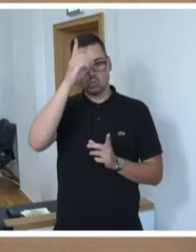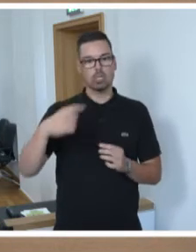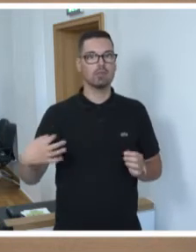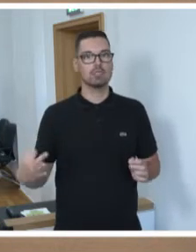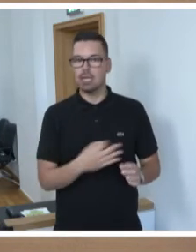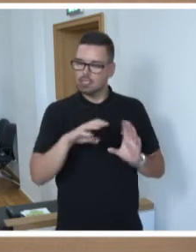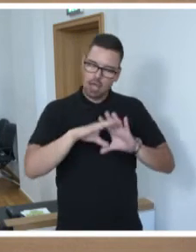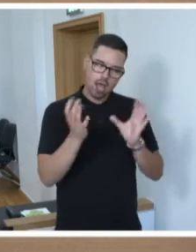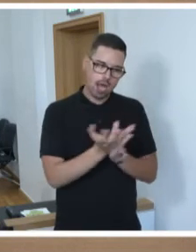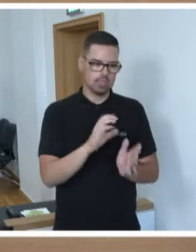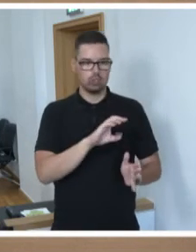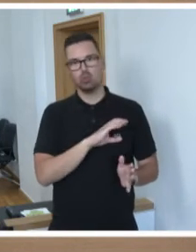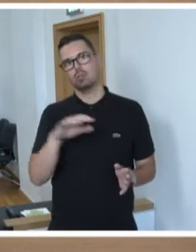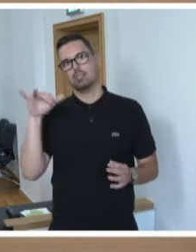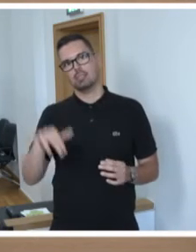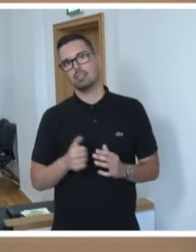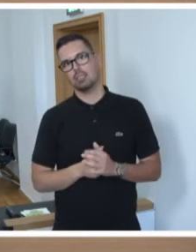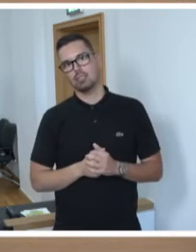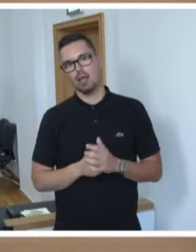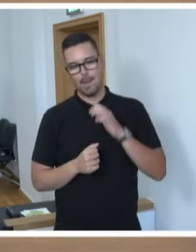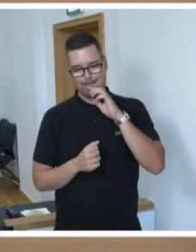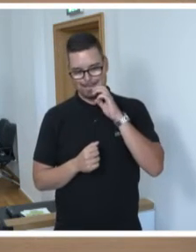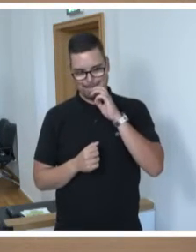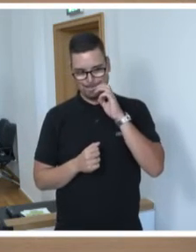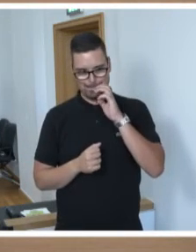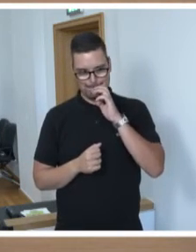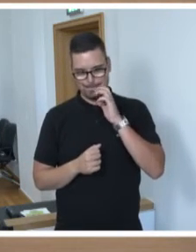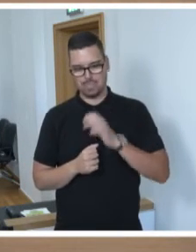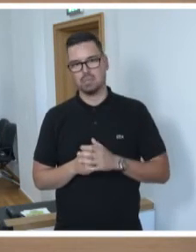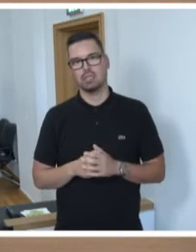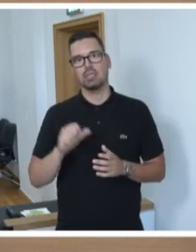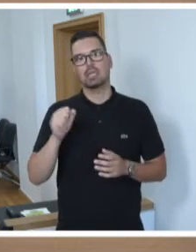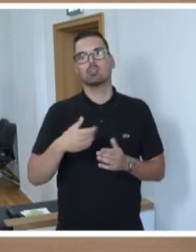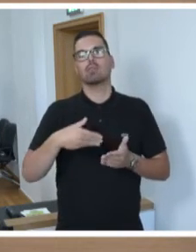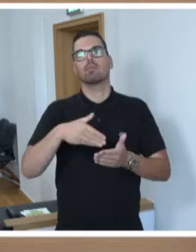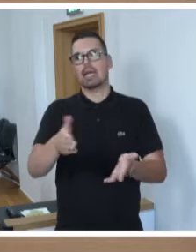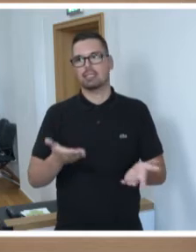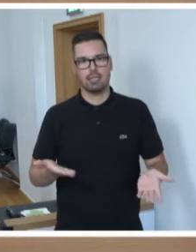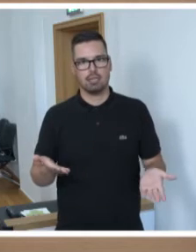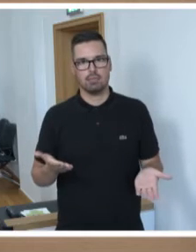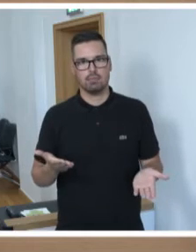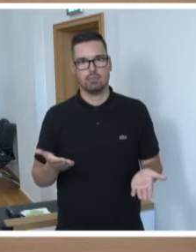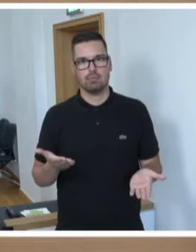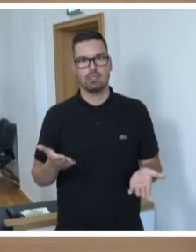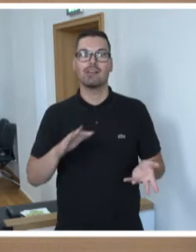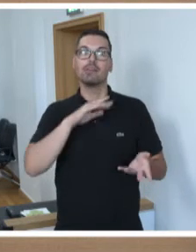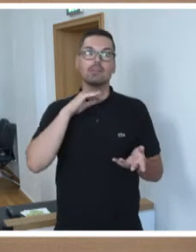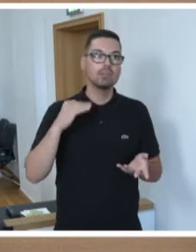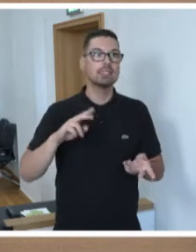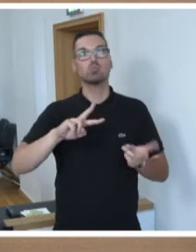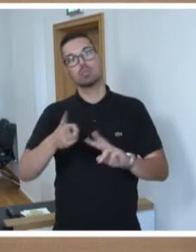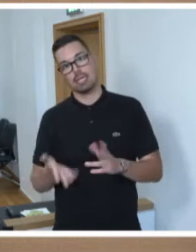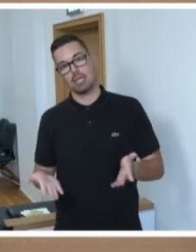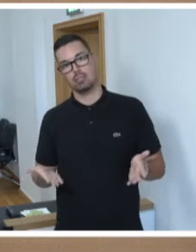Chancen, unser Potenzial dafür auch auszuschöpfen. Es kann nicht alles so bleiben, wie es ist. Manches, und ich meine, vieles muss sich